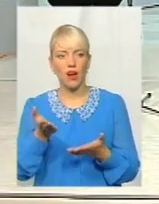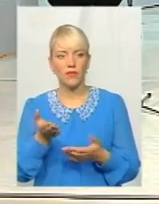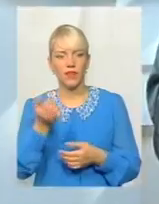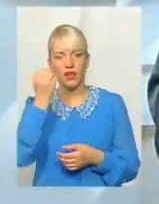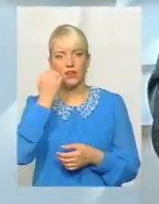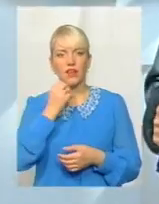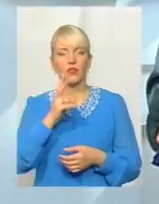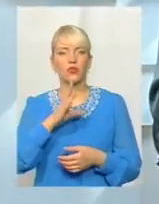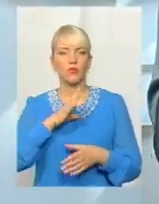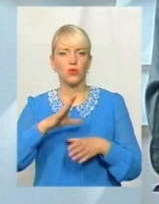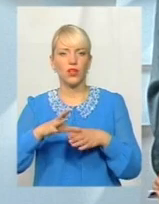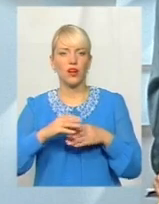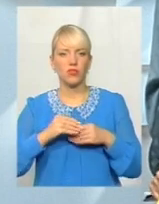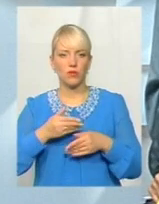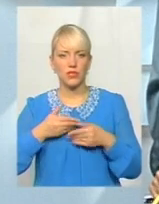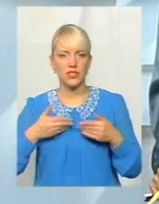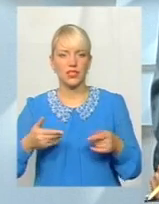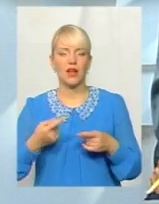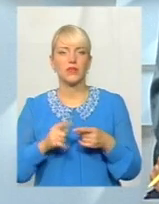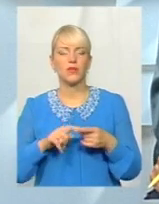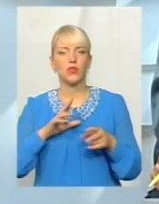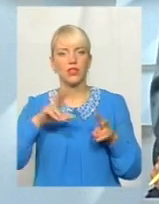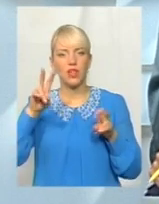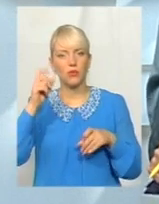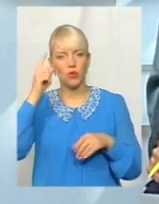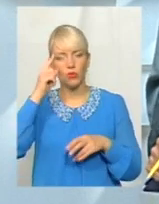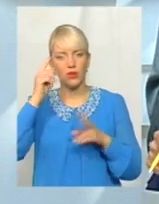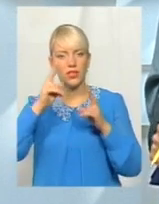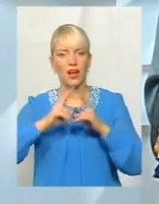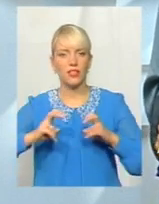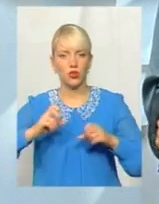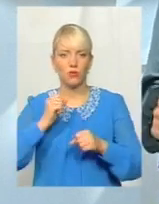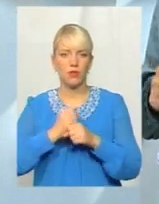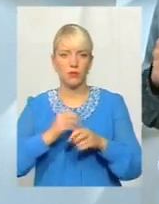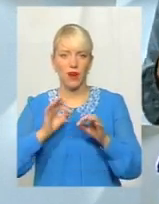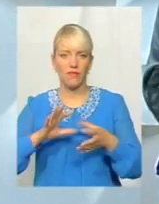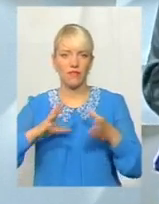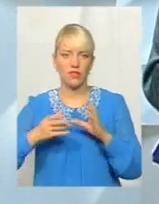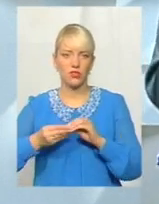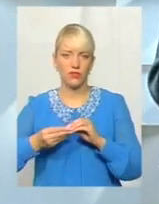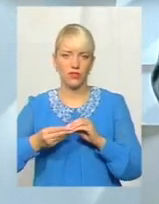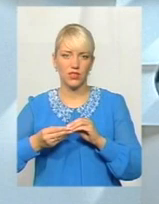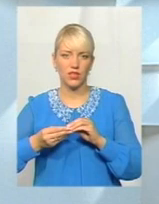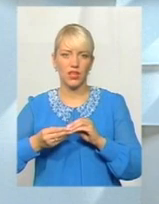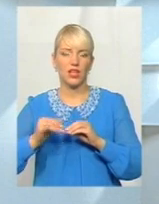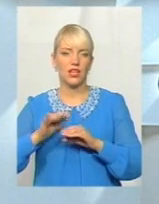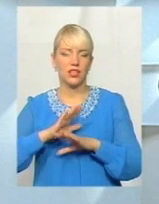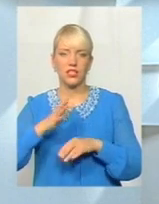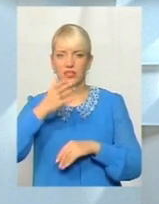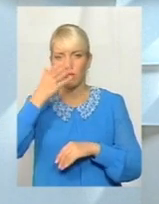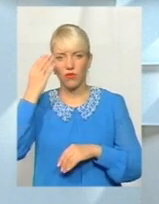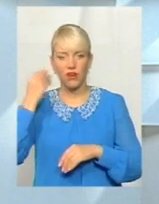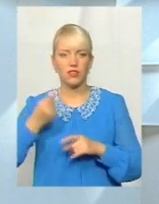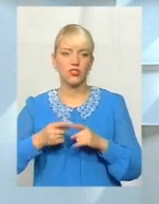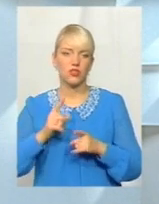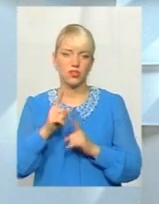дякую всім, хто був із нами. Це була тема. Думайте, аналізуйте, робіть правильні висновки. І не забувайте,